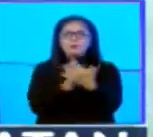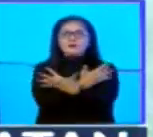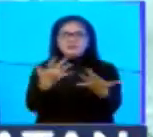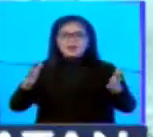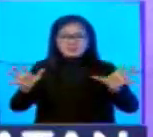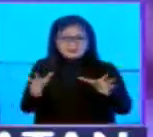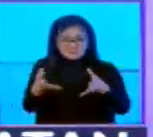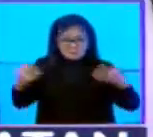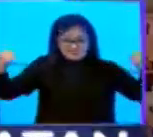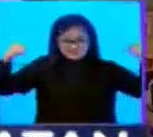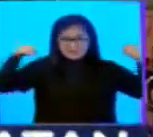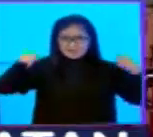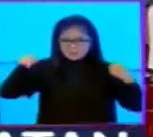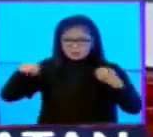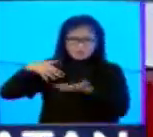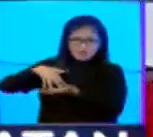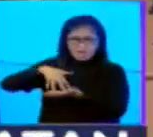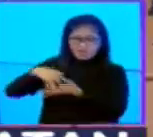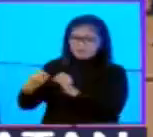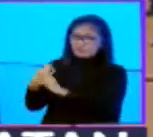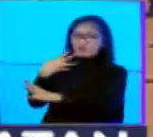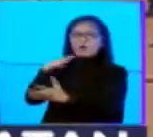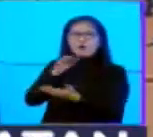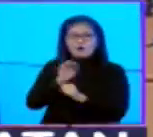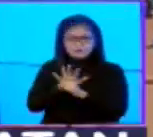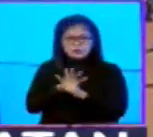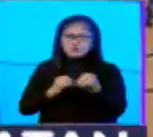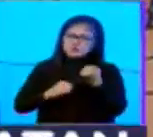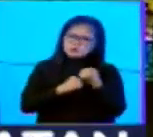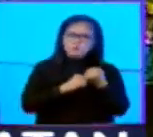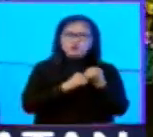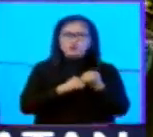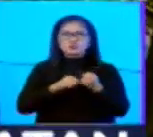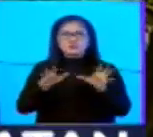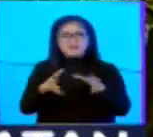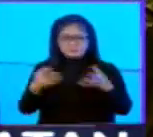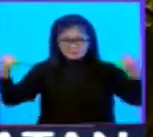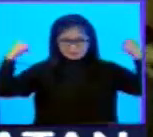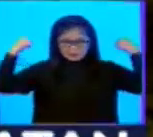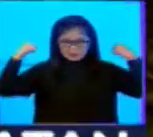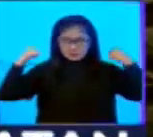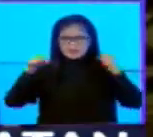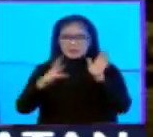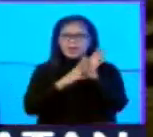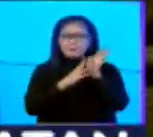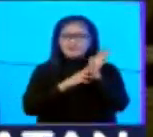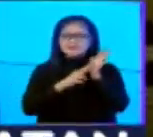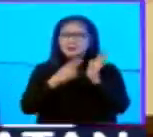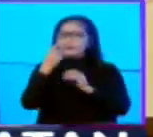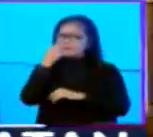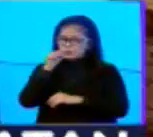sangat rentan terpapar virus corona. Mendukung dan mengapresiasi tugas tenaga kesehatan ini, MNC Peduli kembali berbagi